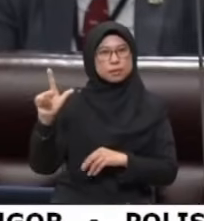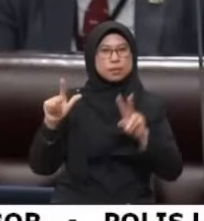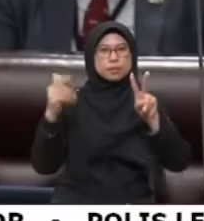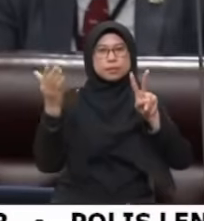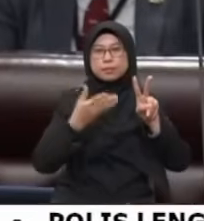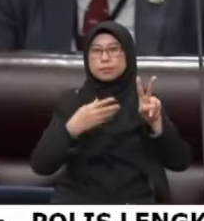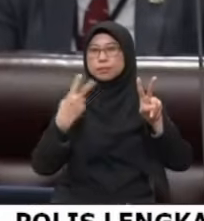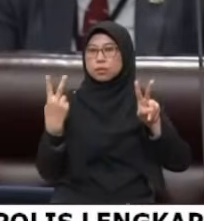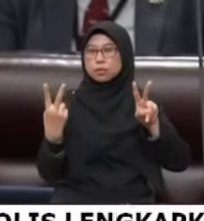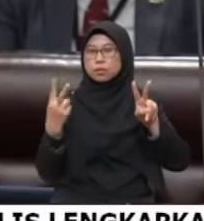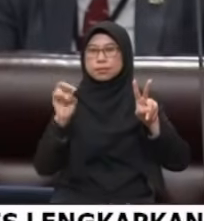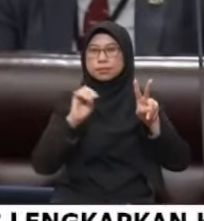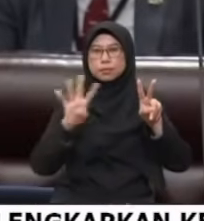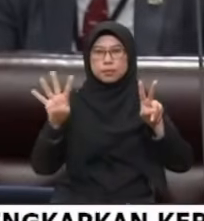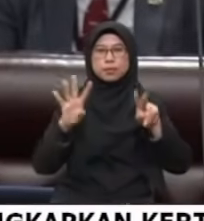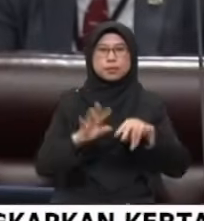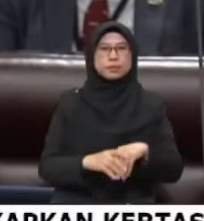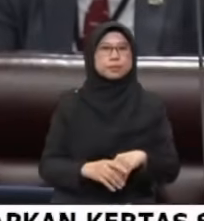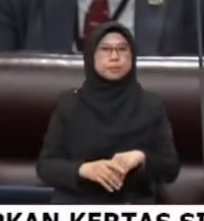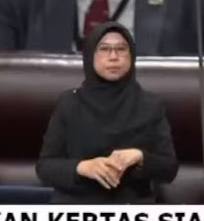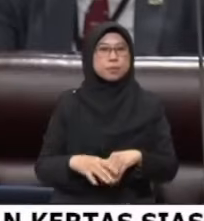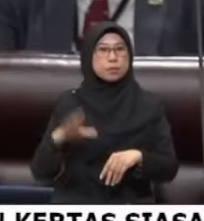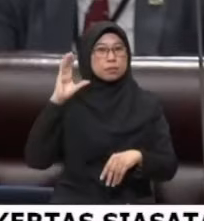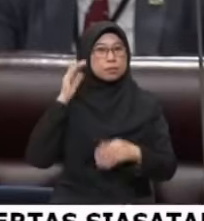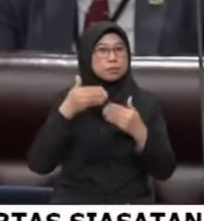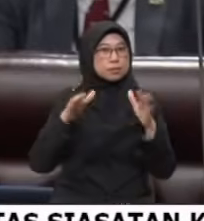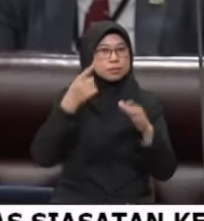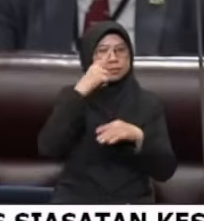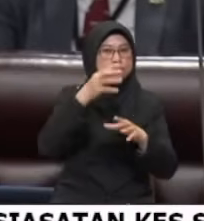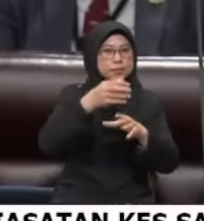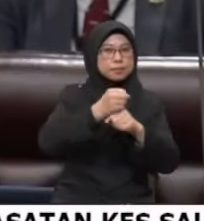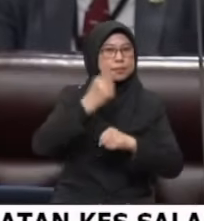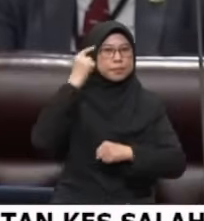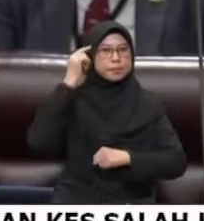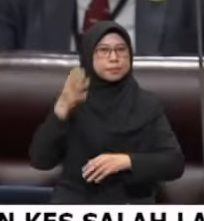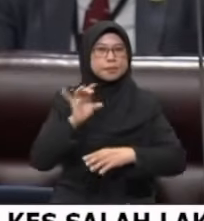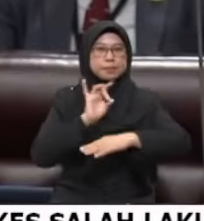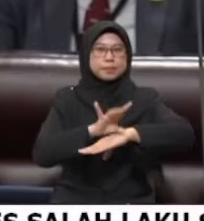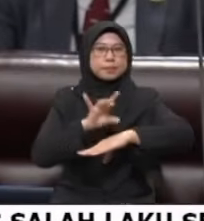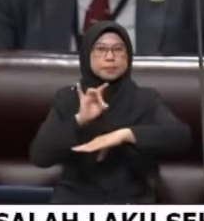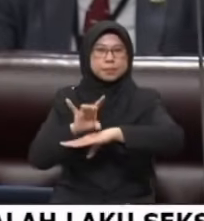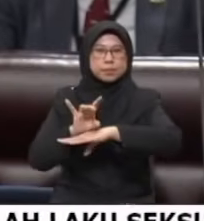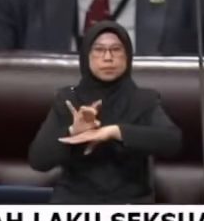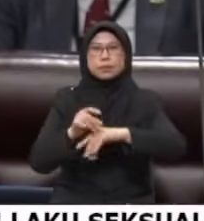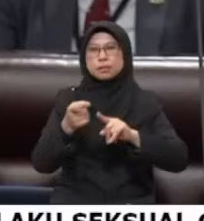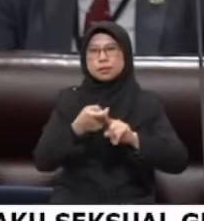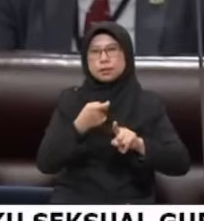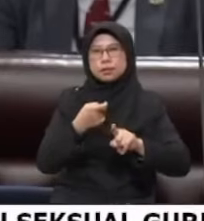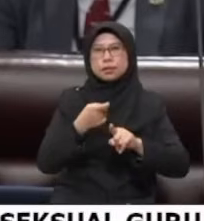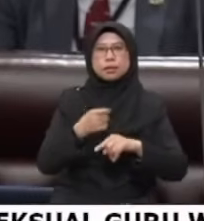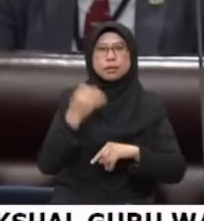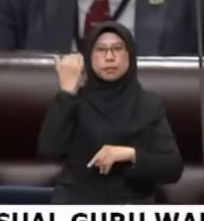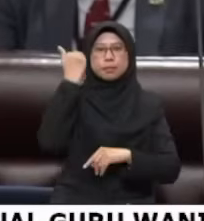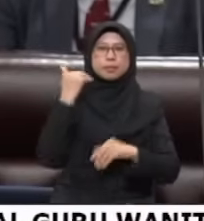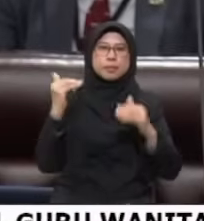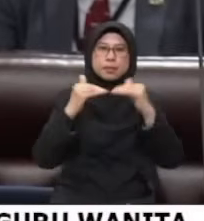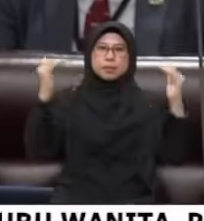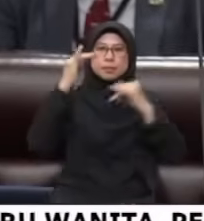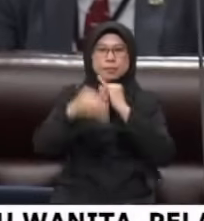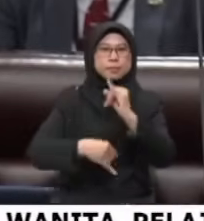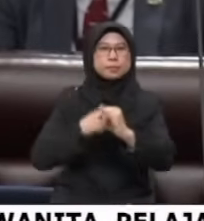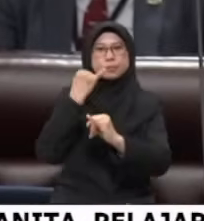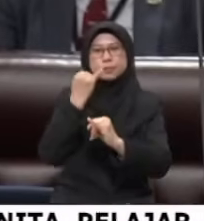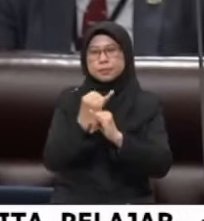24 sesi pendengaran awam bagi mendapatkan mendapat nasihat daripada mahkamah keadilan